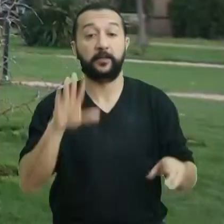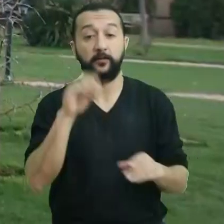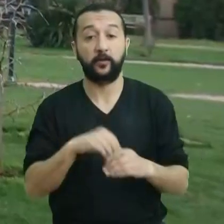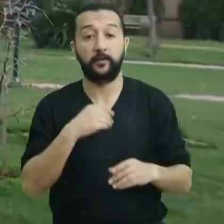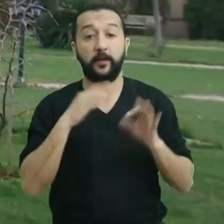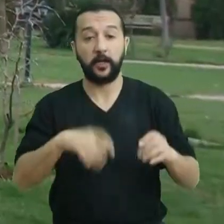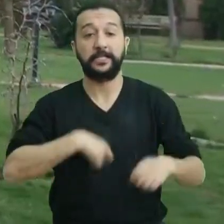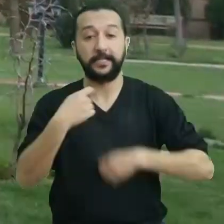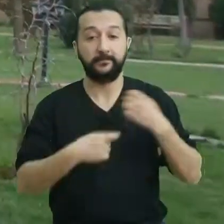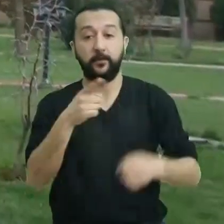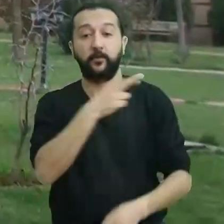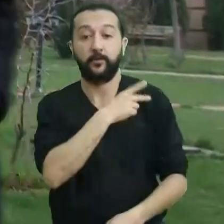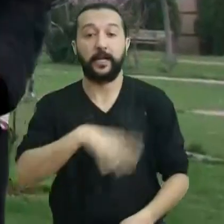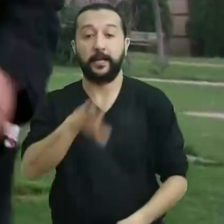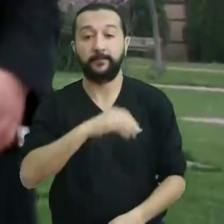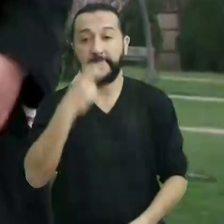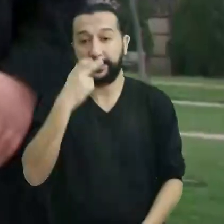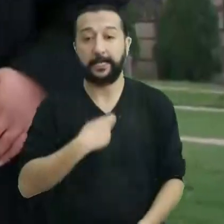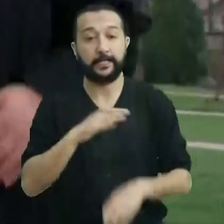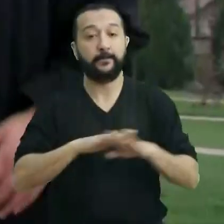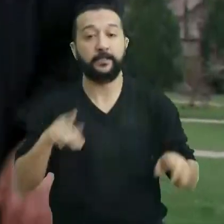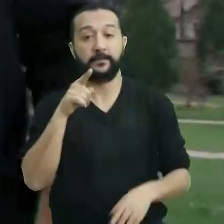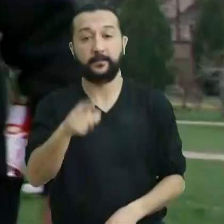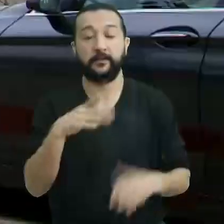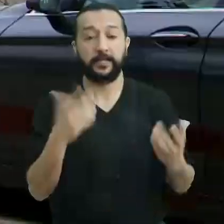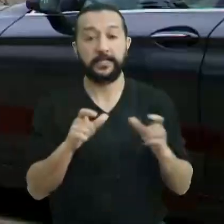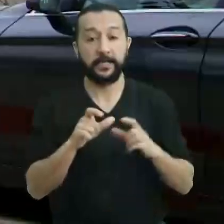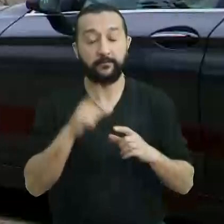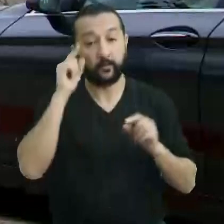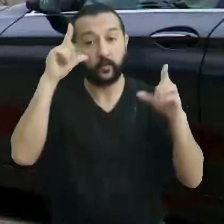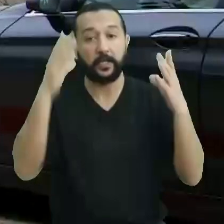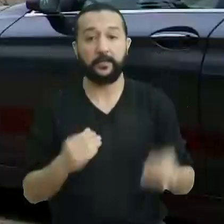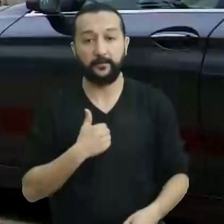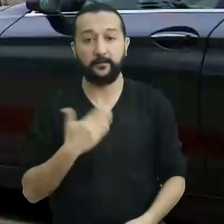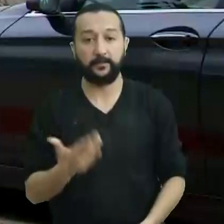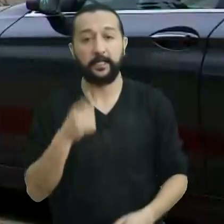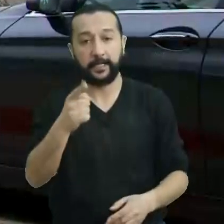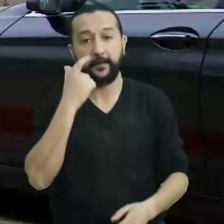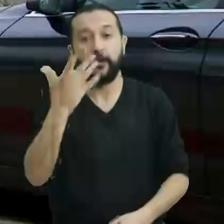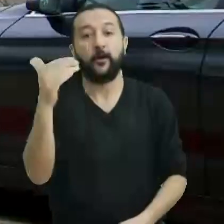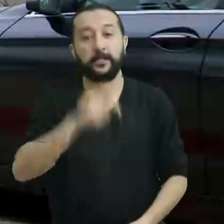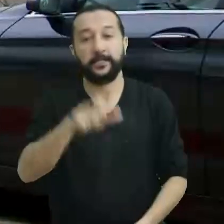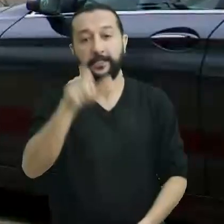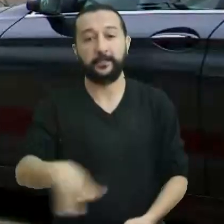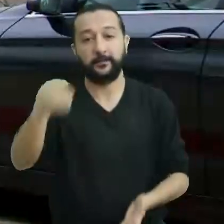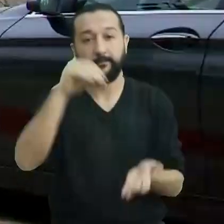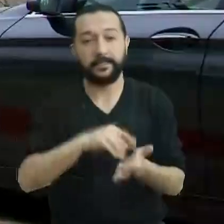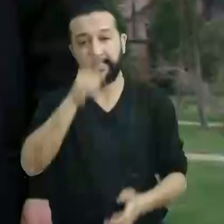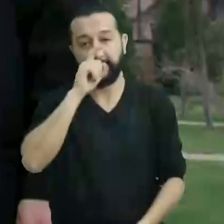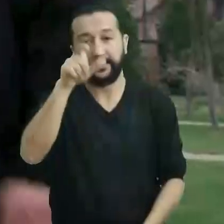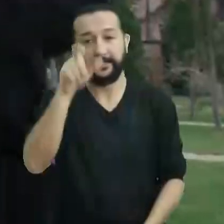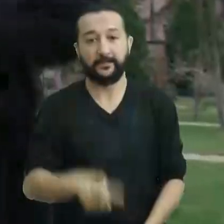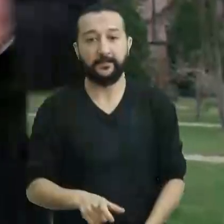Beni böyle saçma sapan numaralarla kandıramazsın Şükrü. Sarp uyandı artık. Hoş geldin başlayarın